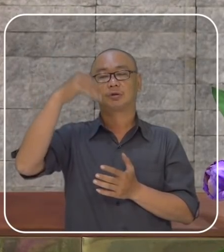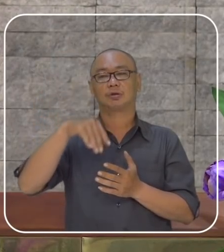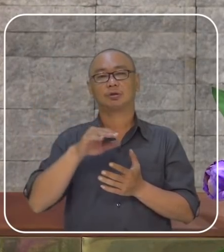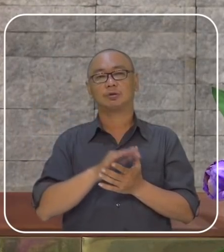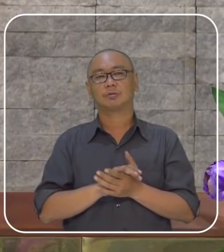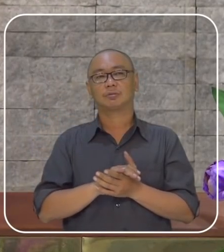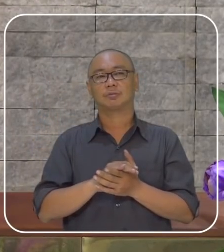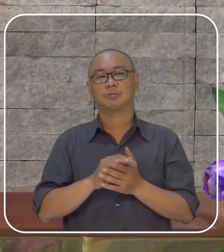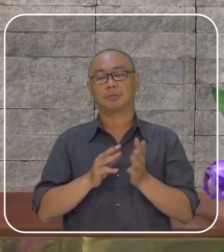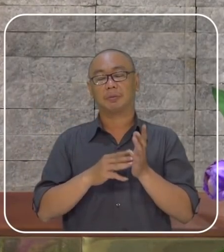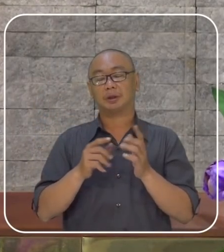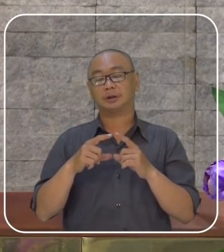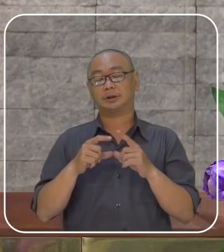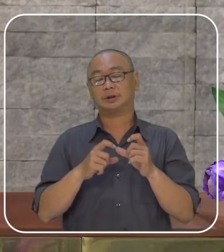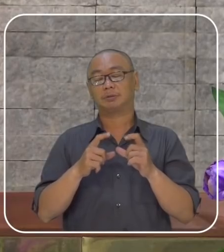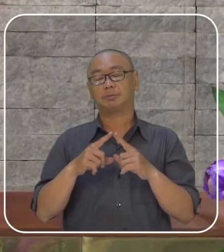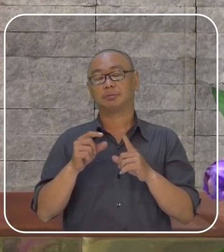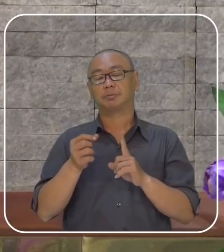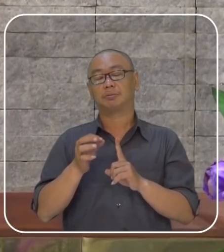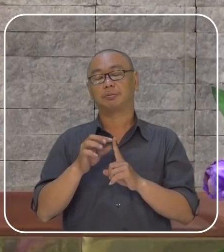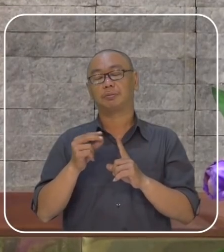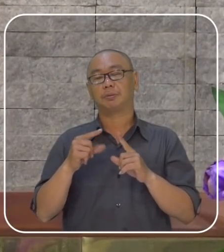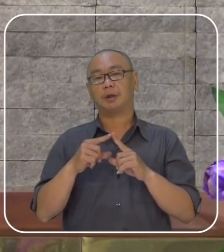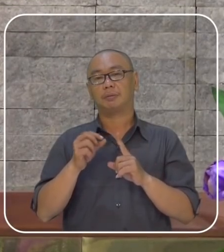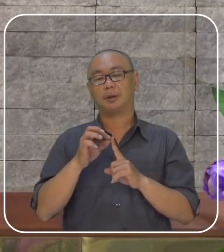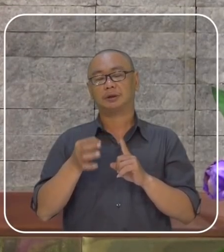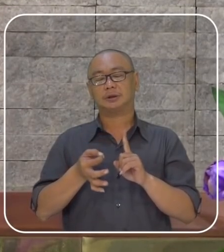di dalam masa-masa Prapaskah ini Engkau memberikan juga